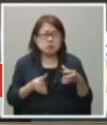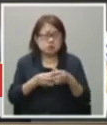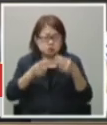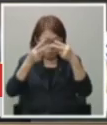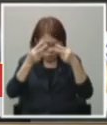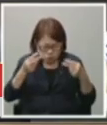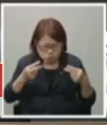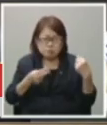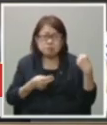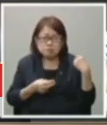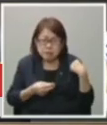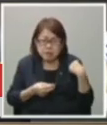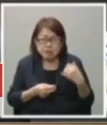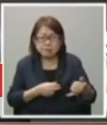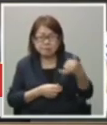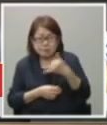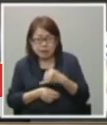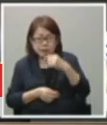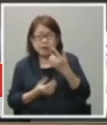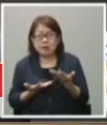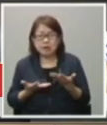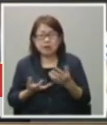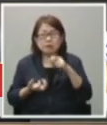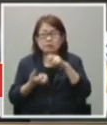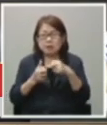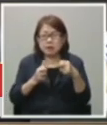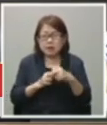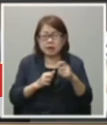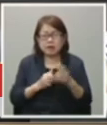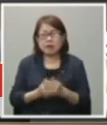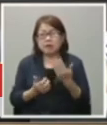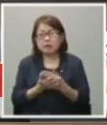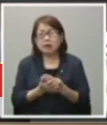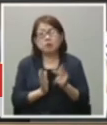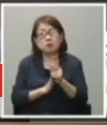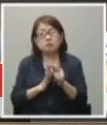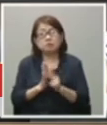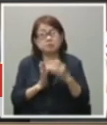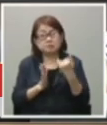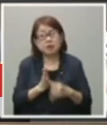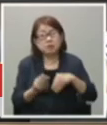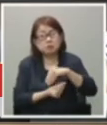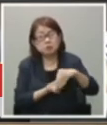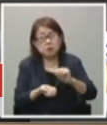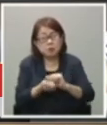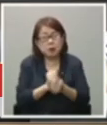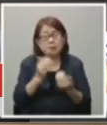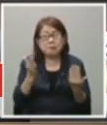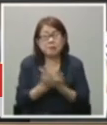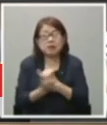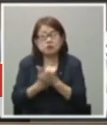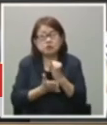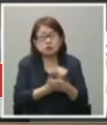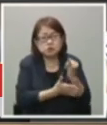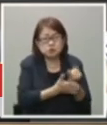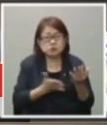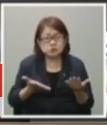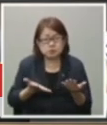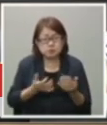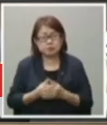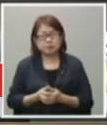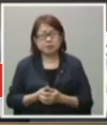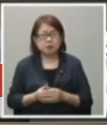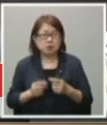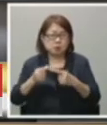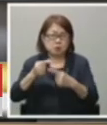ากจะมีเรื่องเกี่ยวกับฟอกเงินแล้วยังมีอะไรอีกเยอะแยะครับท่านท่านครับผม